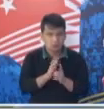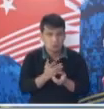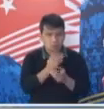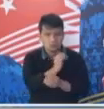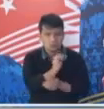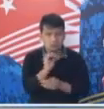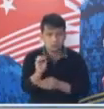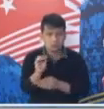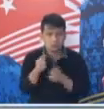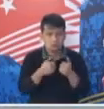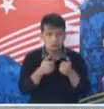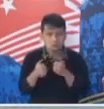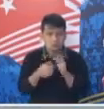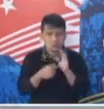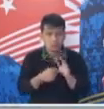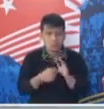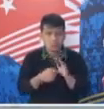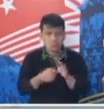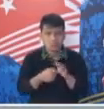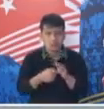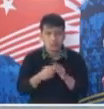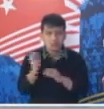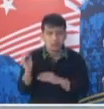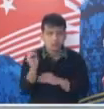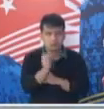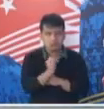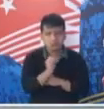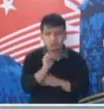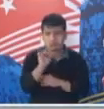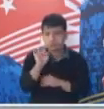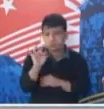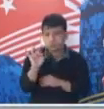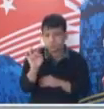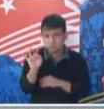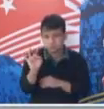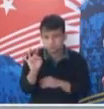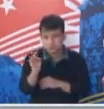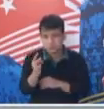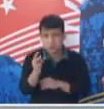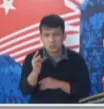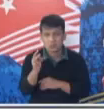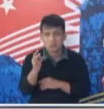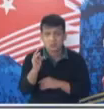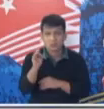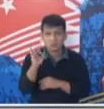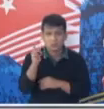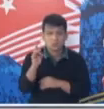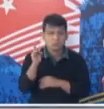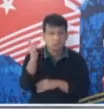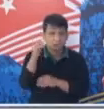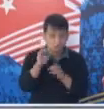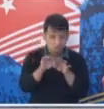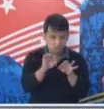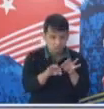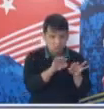kanya-kanyang pakulo. Ang iba sa kanila nagtanim ng higit 8,000 mangrove trees sa isang